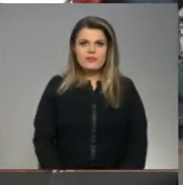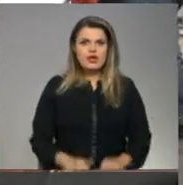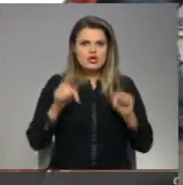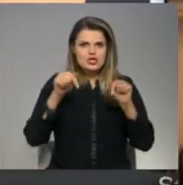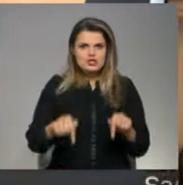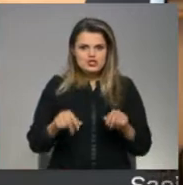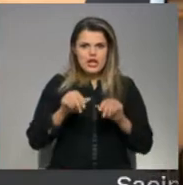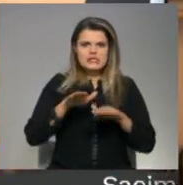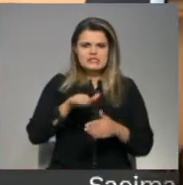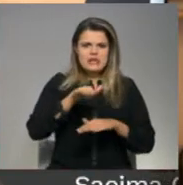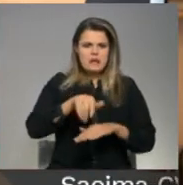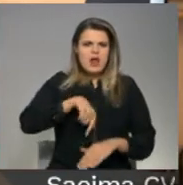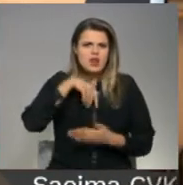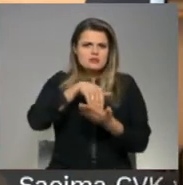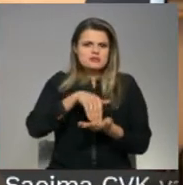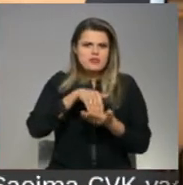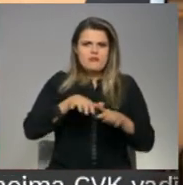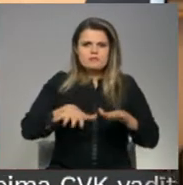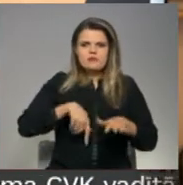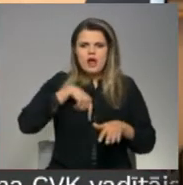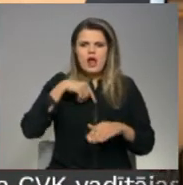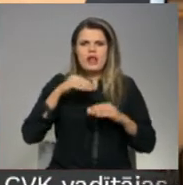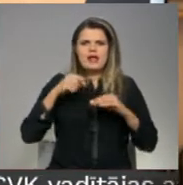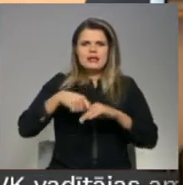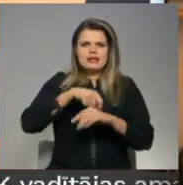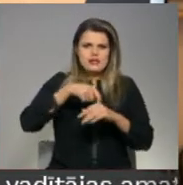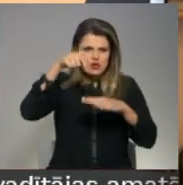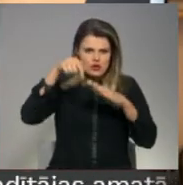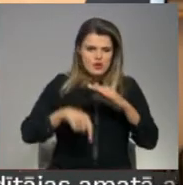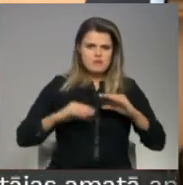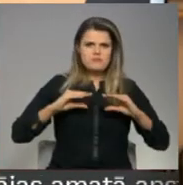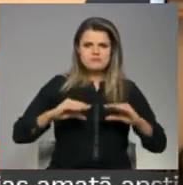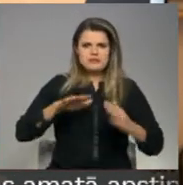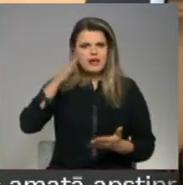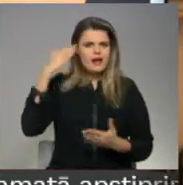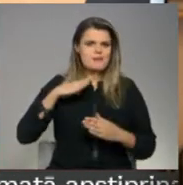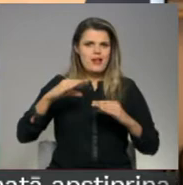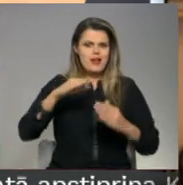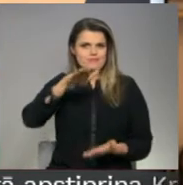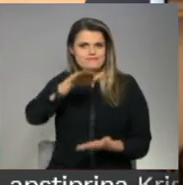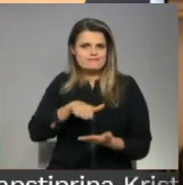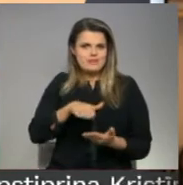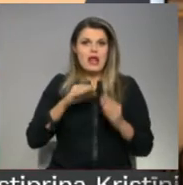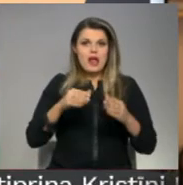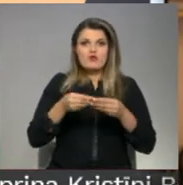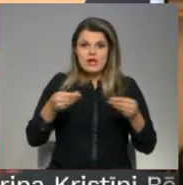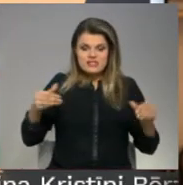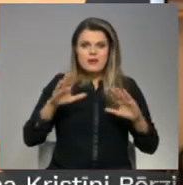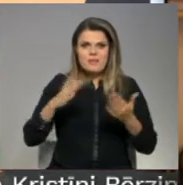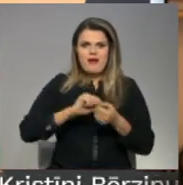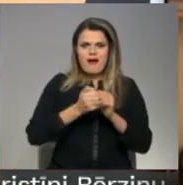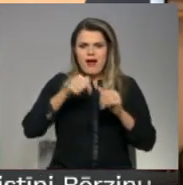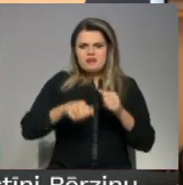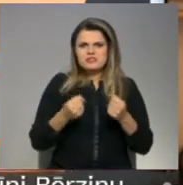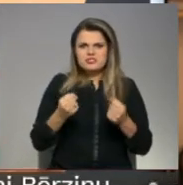Šeit grunts stāv kopš ledus laikmeta. Vairākus kilometrus biezais ledus slānis savulaik to cieši sapresēja. Ledus izkusa, bet grunts joprojām ir